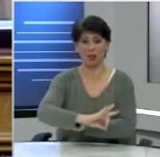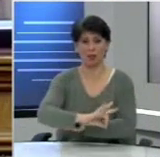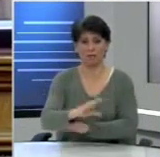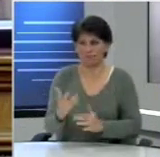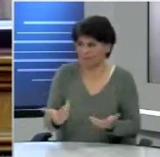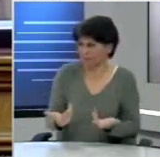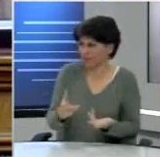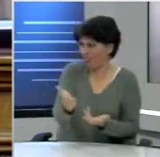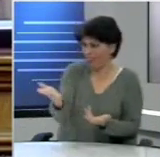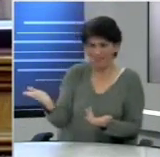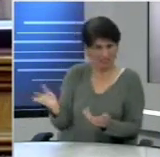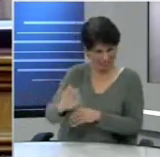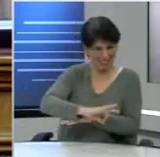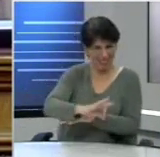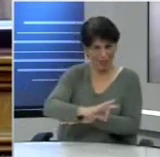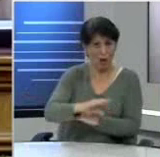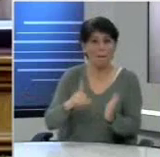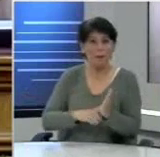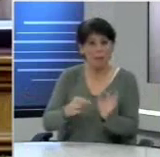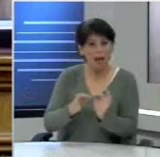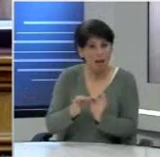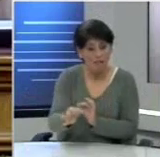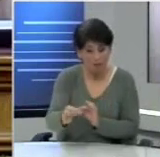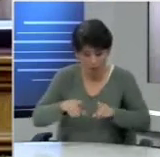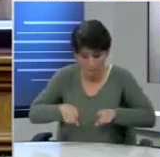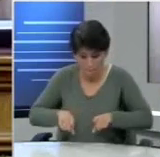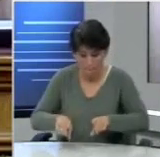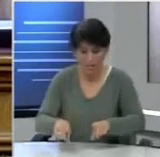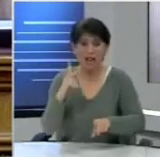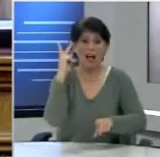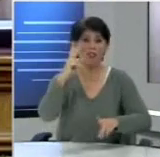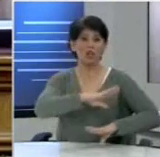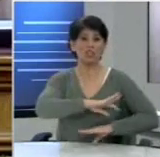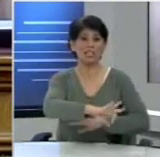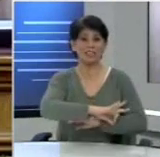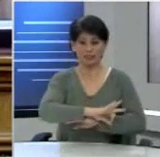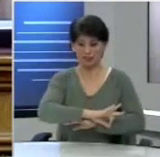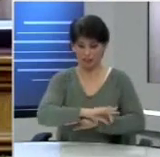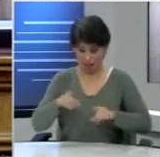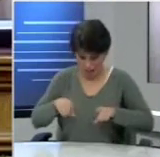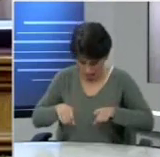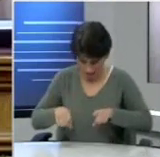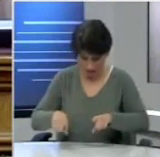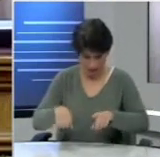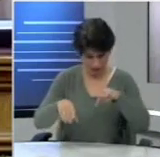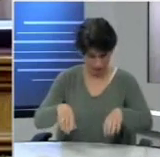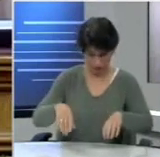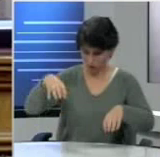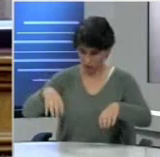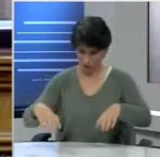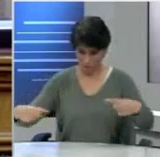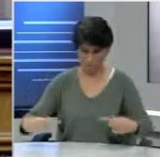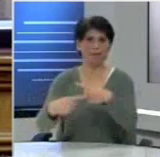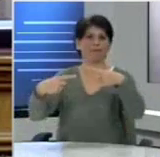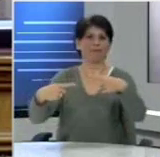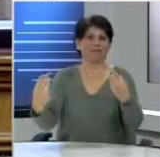να έχουν σχέδιο όταν πρέπει να εφαρμόσουν παράλληλα 2 στρατηγικές που συγκρούονται μεταξύ τους. Από τη